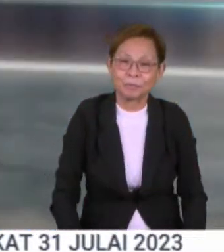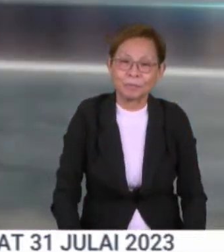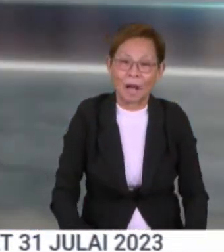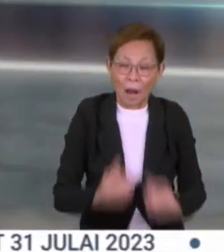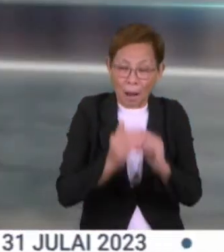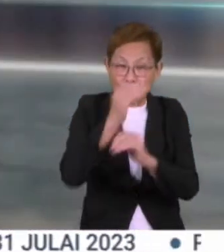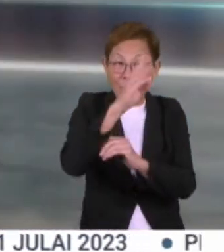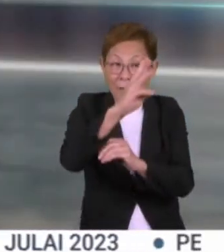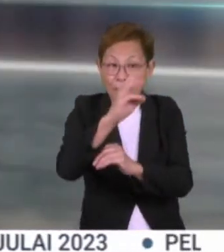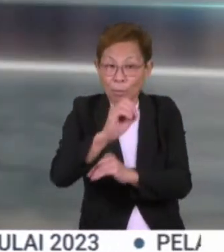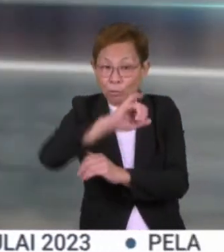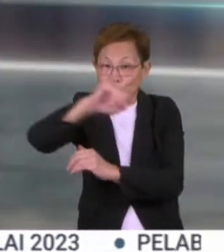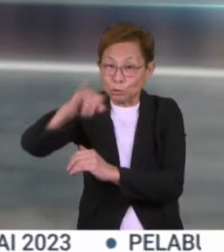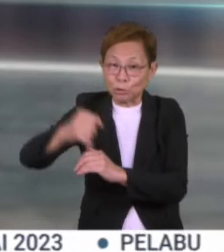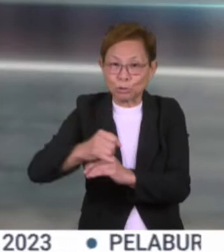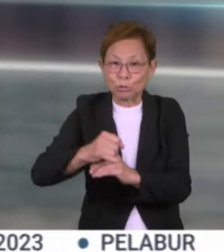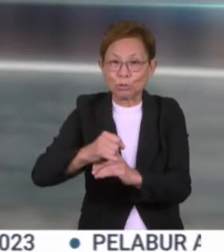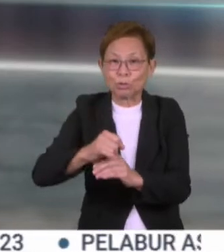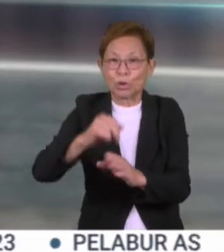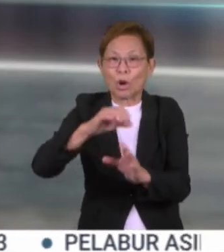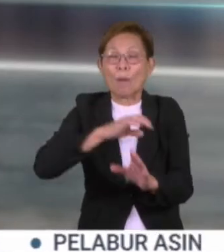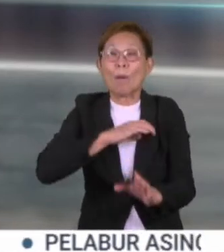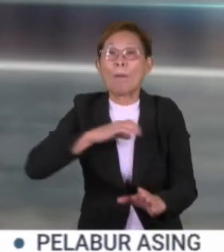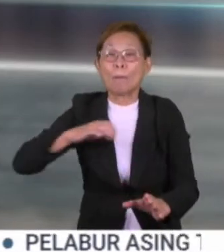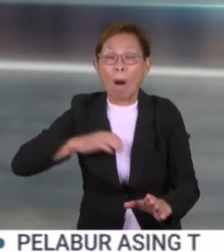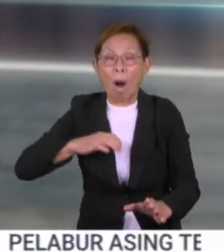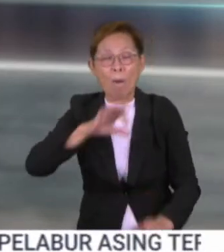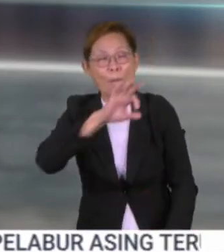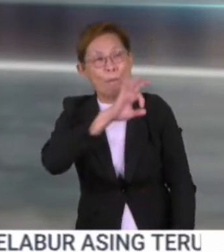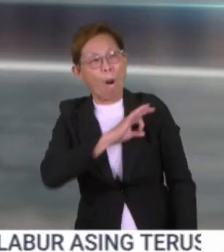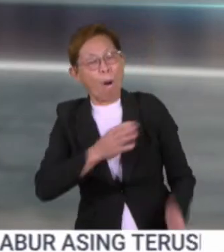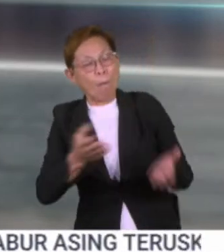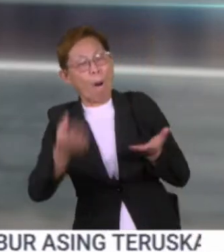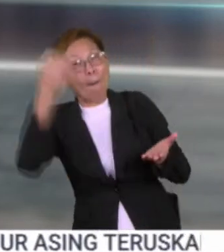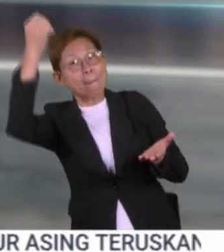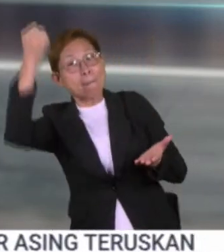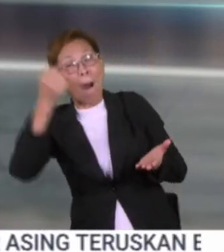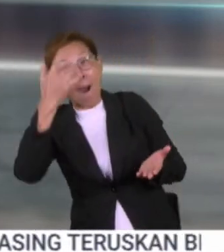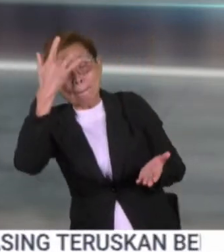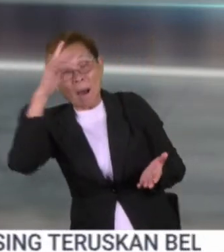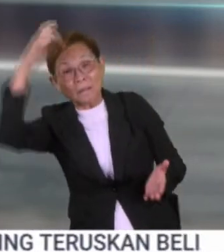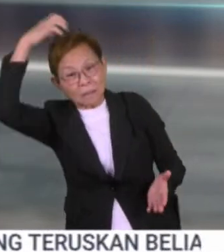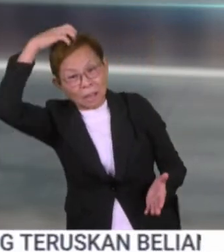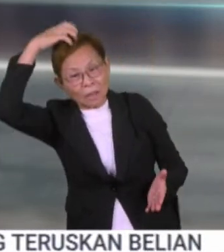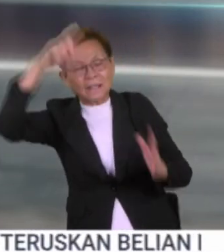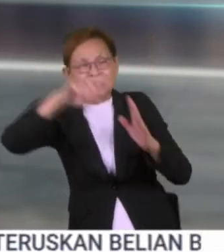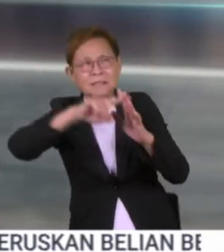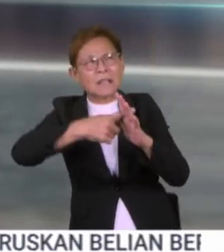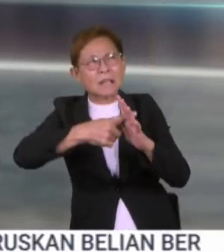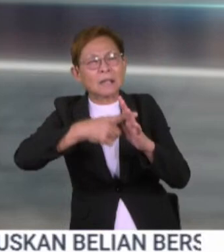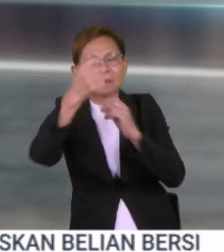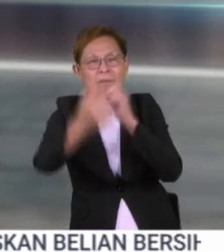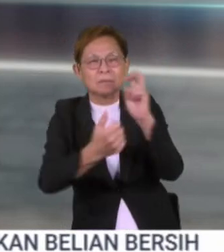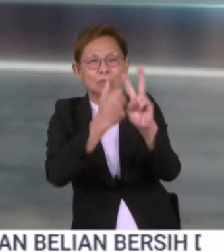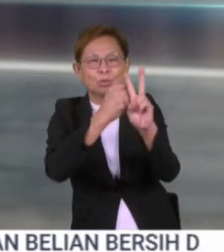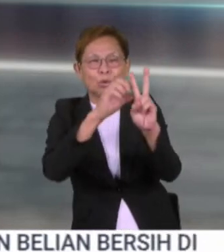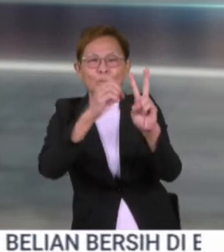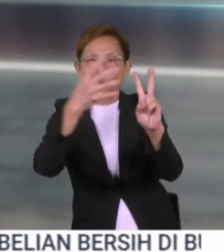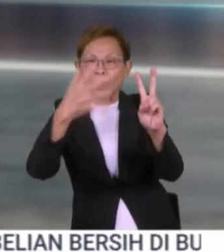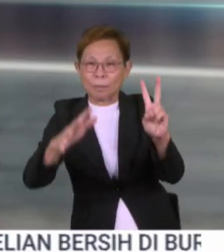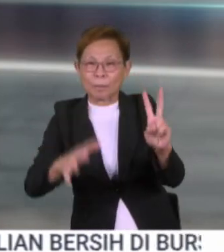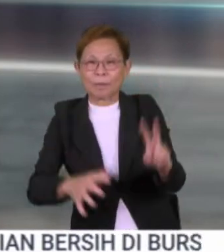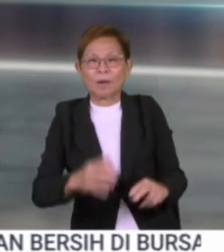lebih 60 juta penumpang telah menerima manfaat daripada peringatan bass diperkenalkan pada tahun 2015